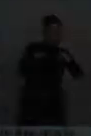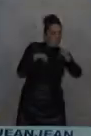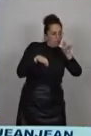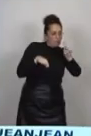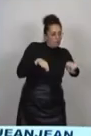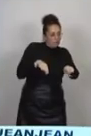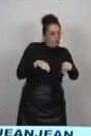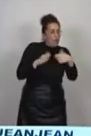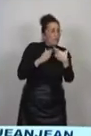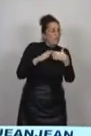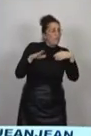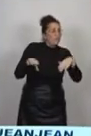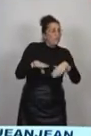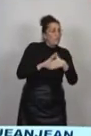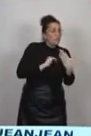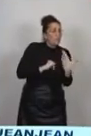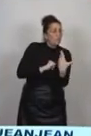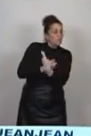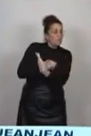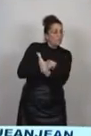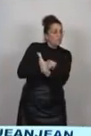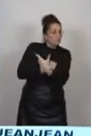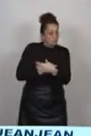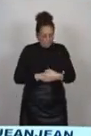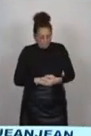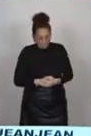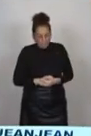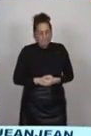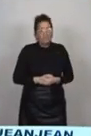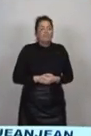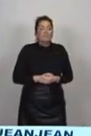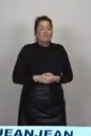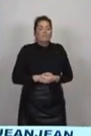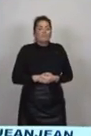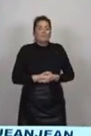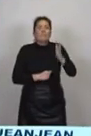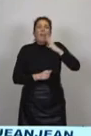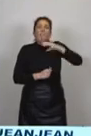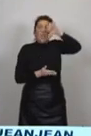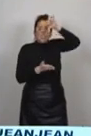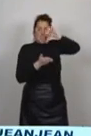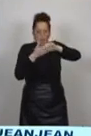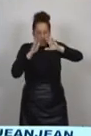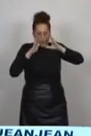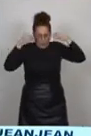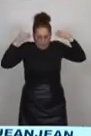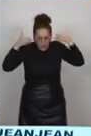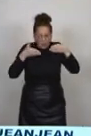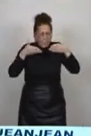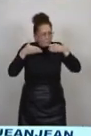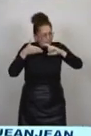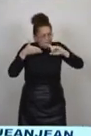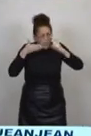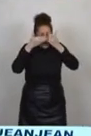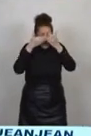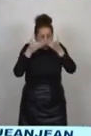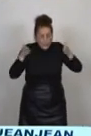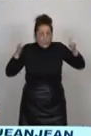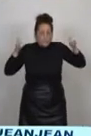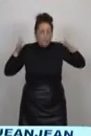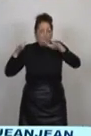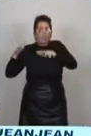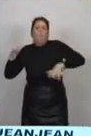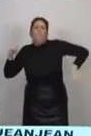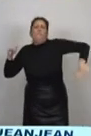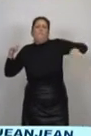juste. C'est travailler à l'échelle de la ville, non sur l'hypercentre, comme ça a déjà été annoncé, c'est l'extension de la zone